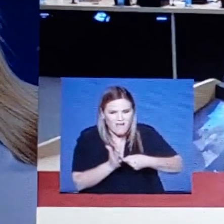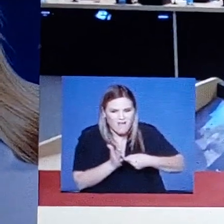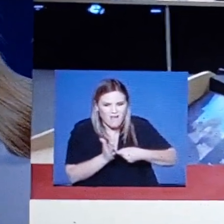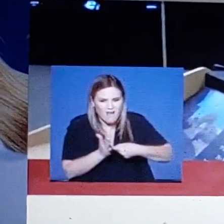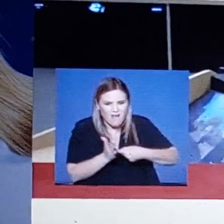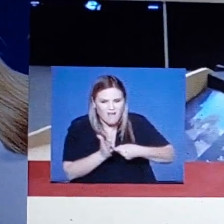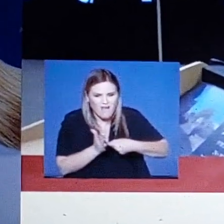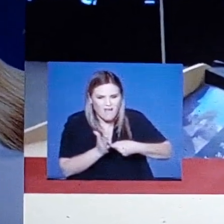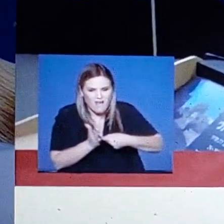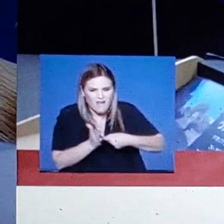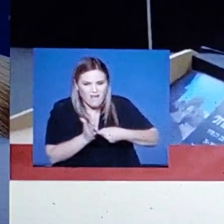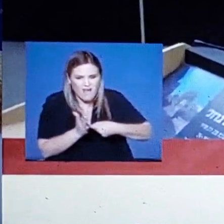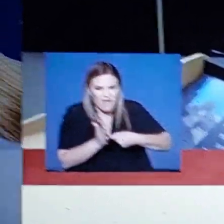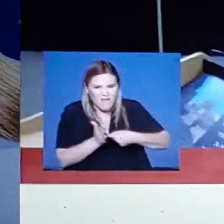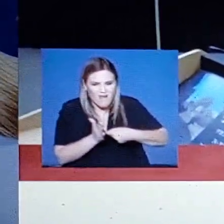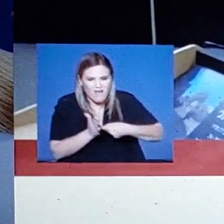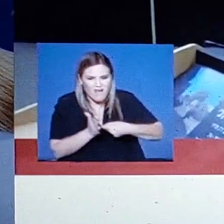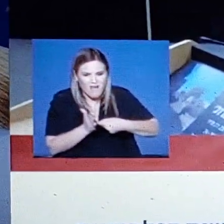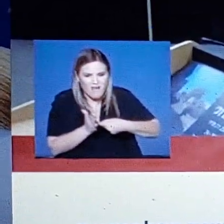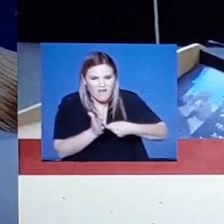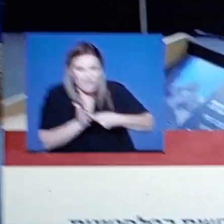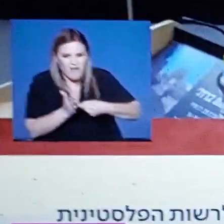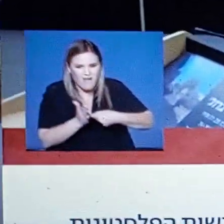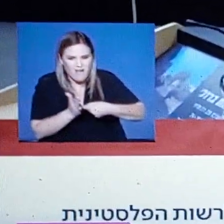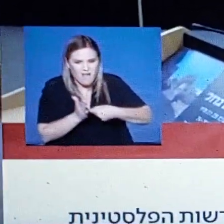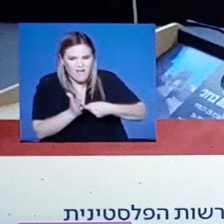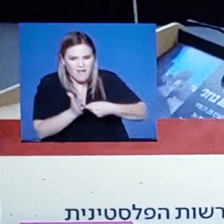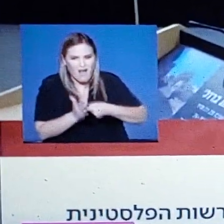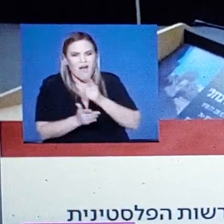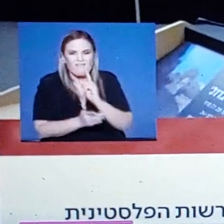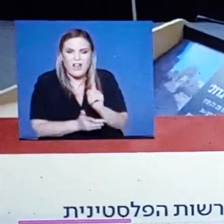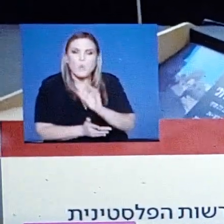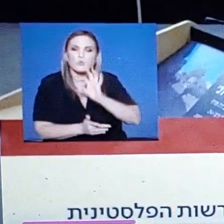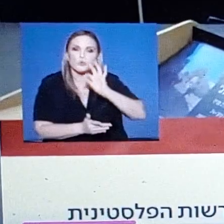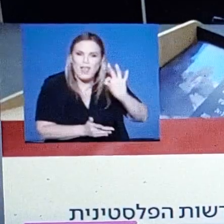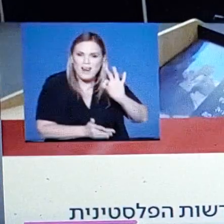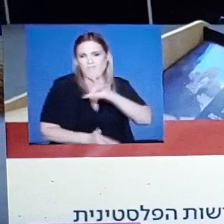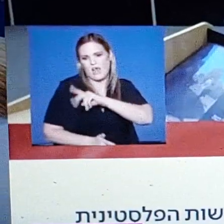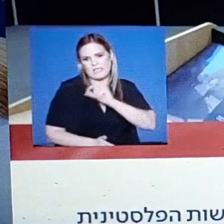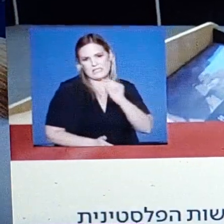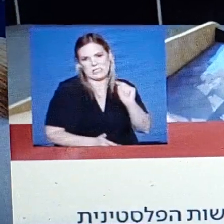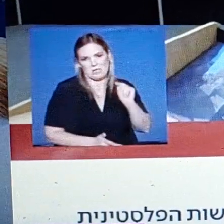ce que laisse sous-entendre le ministre qui veut bloquer les sous.